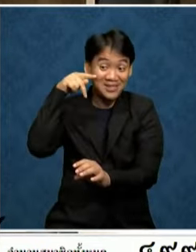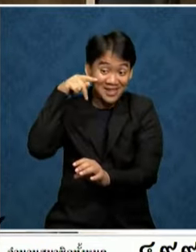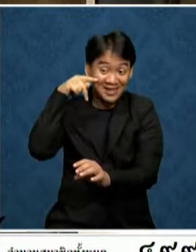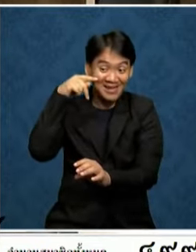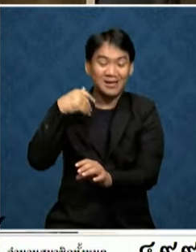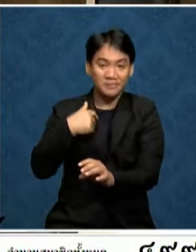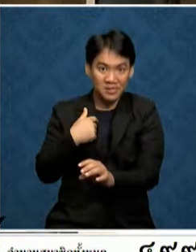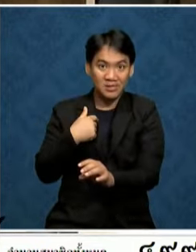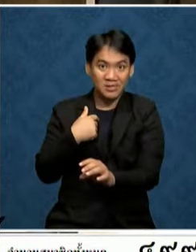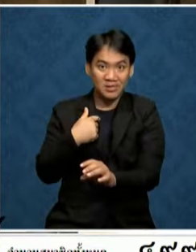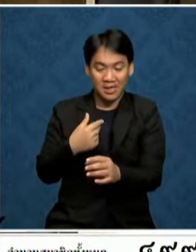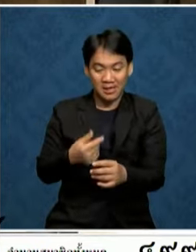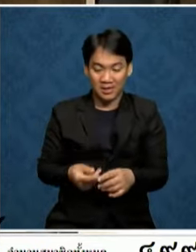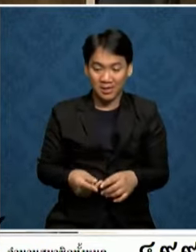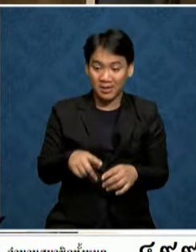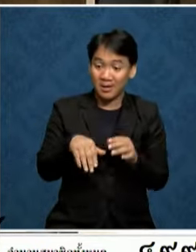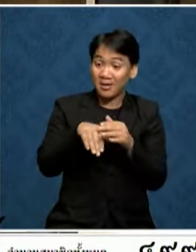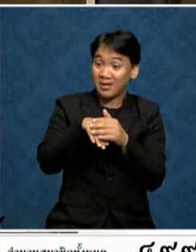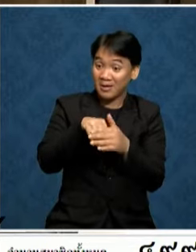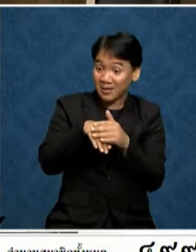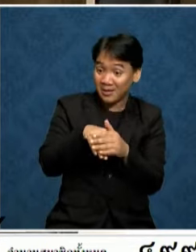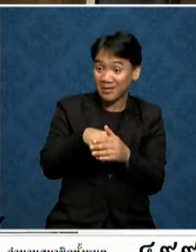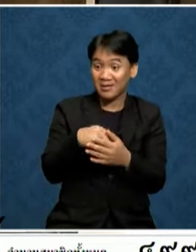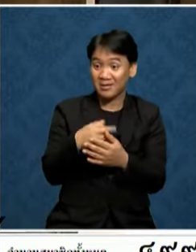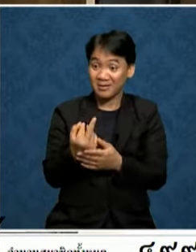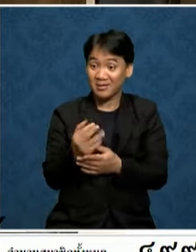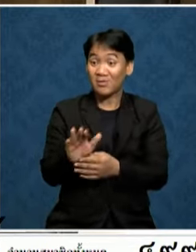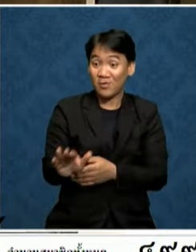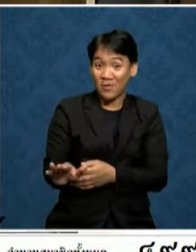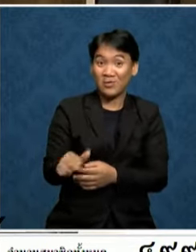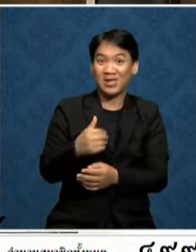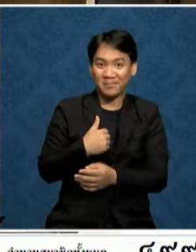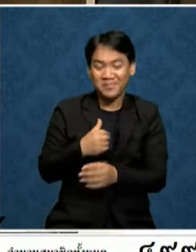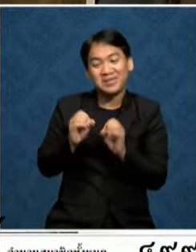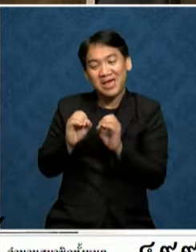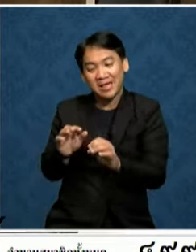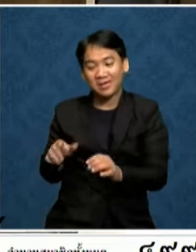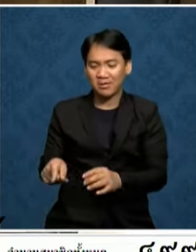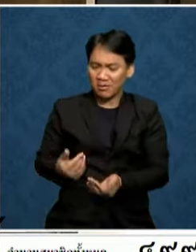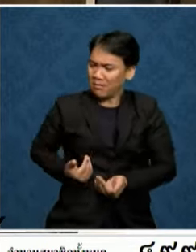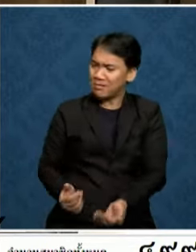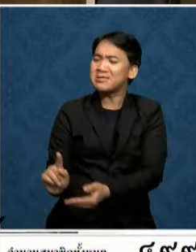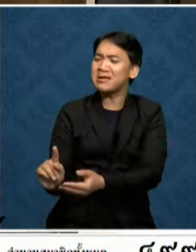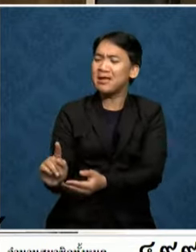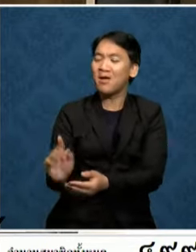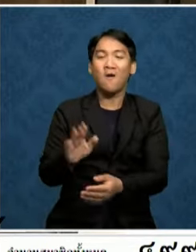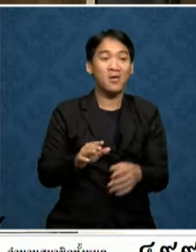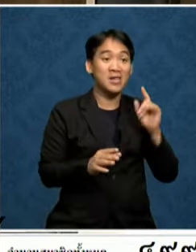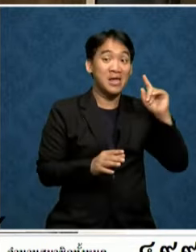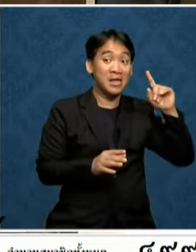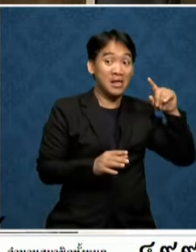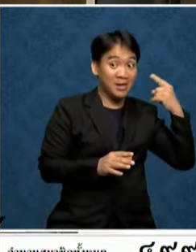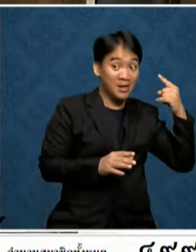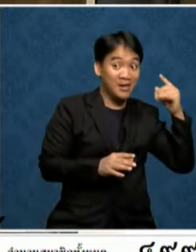ๆวัยวะเพียดของตัวเองนะคะเป็นยังไงหรือที่มาของเขาว่าเขาเกิดมาจากที่ไหนเราต้องเลิกตอบเด็กว่าเกิดมาจาก